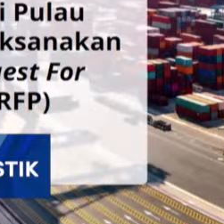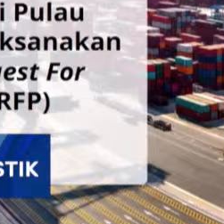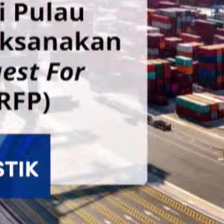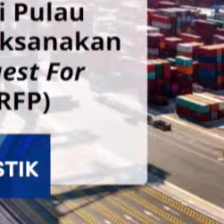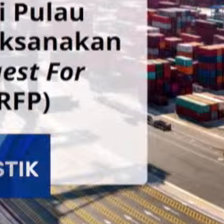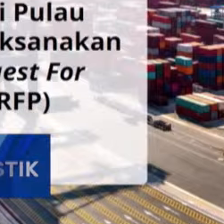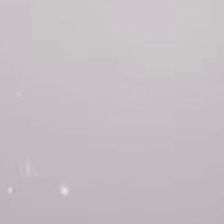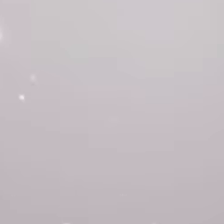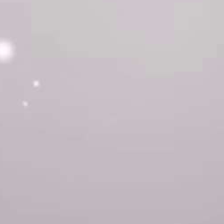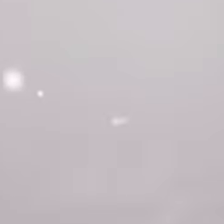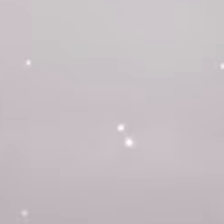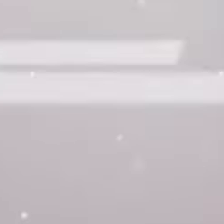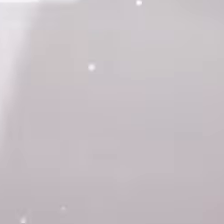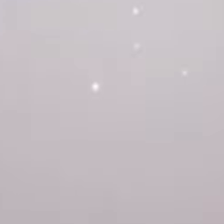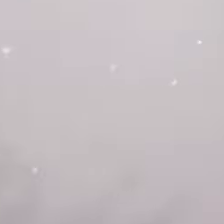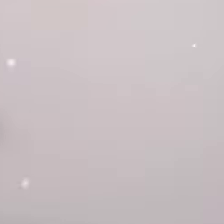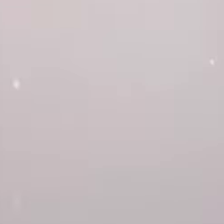Kelang.